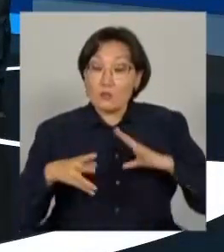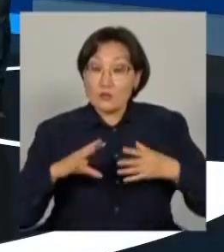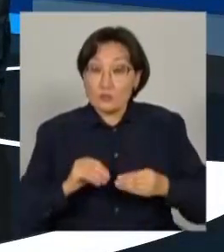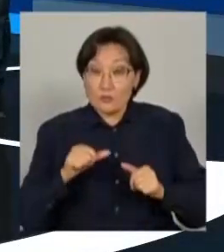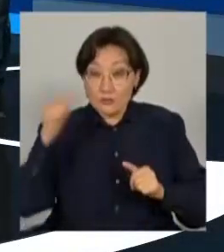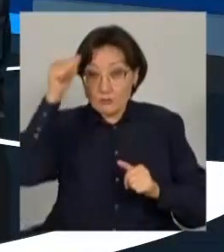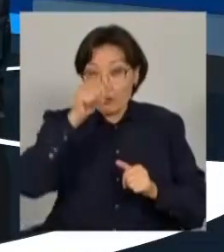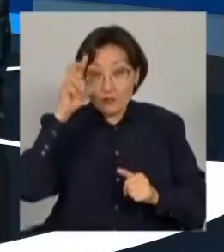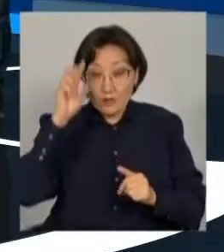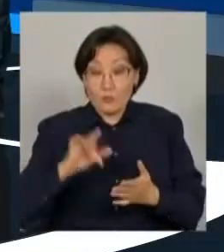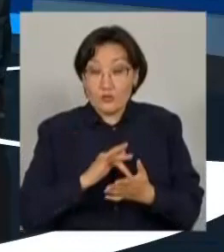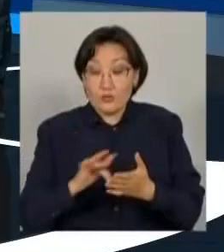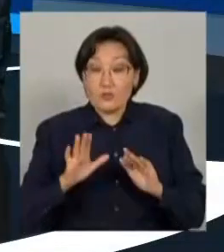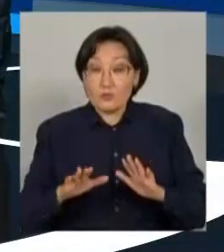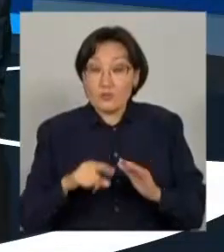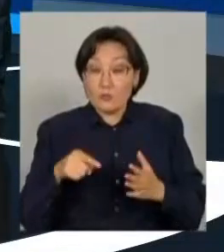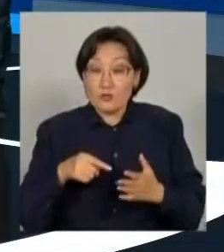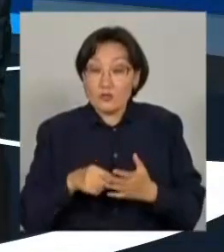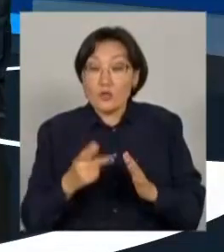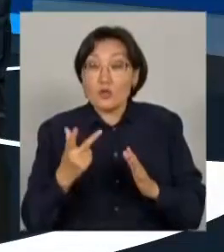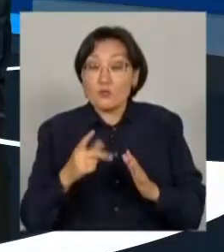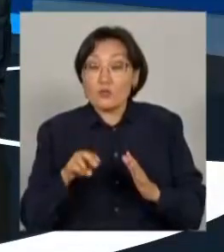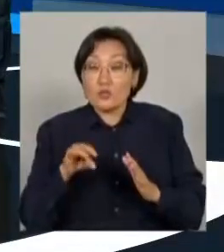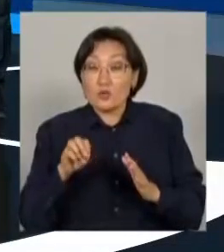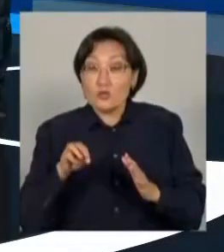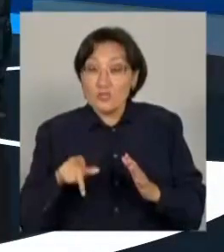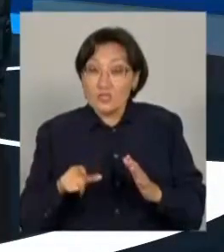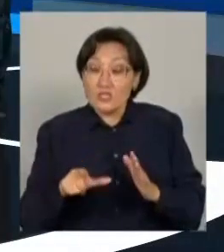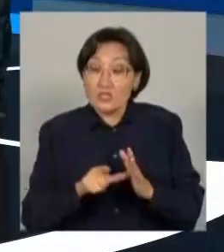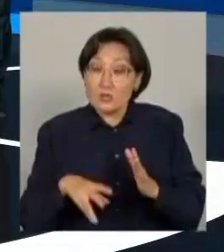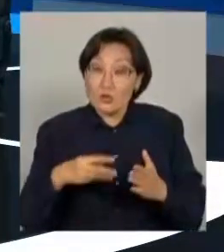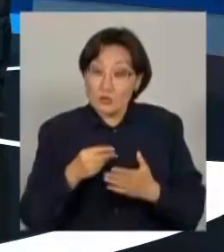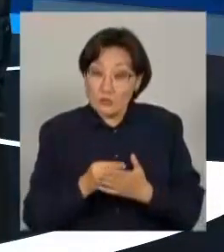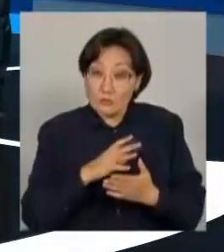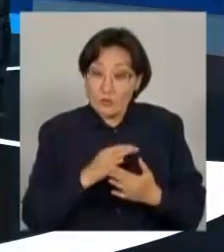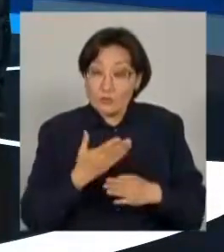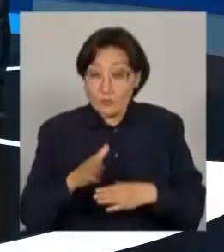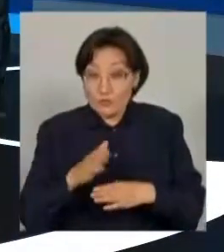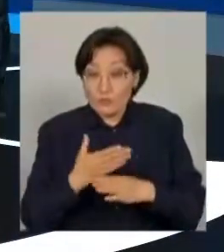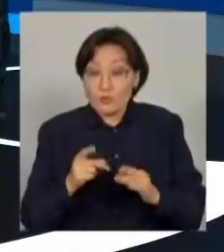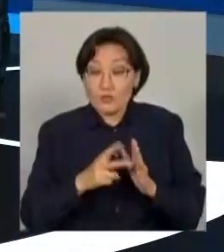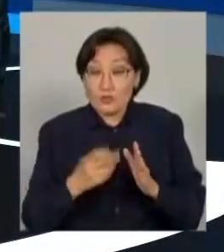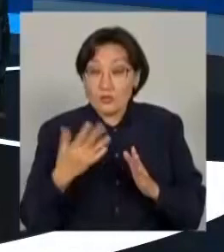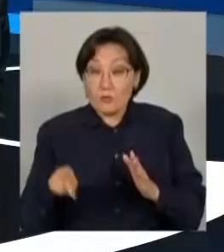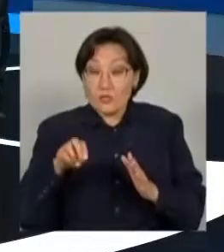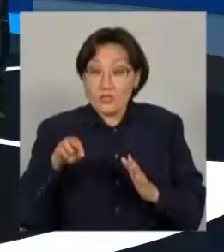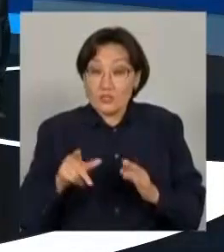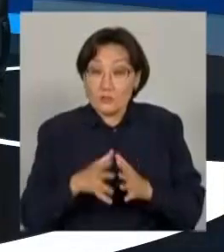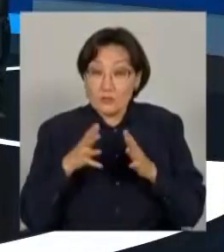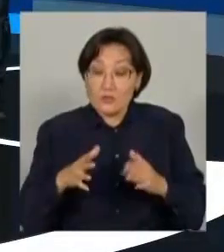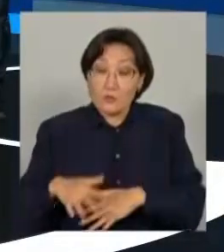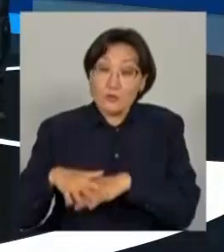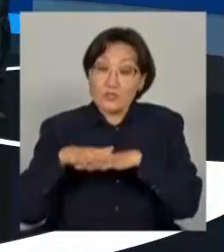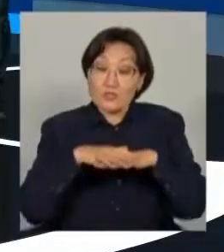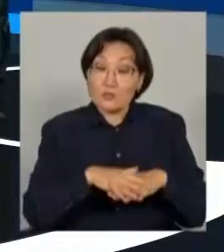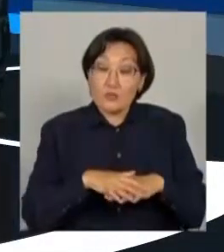нәтижесінде биыл мемлекеттік бюджетке тек мегаполистен 3 триллион теңге көлемінде салық түсіпті. Бұдан бөлек 750 миллиард теңгеден астам